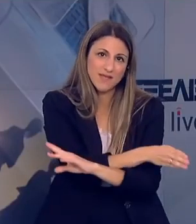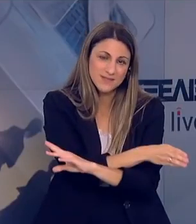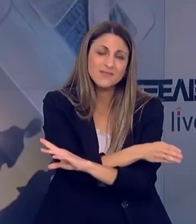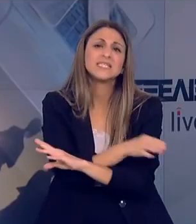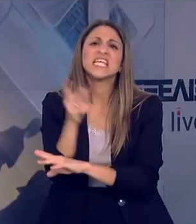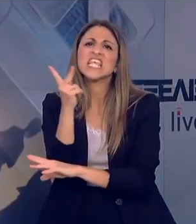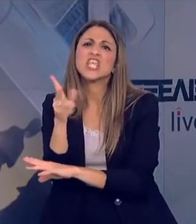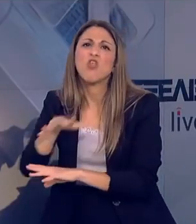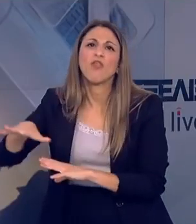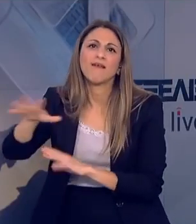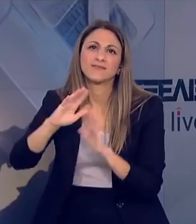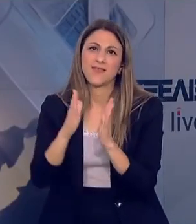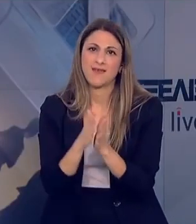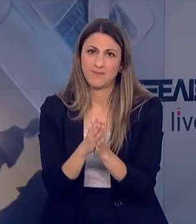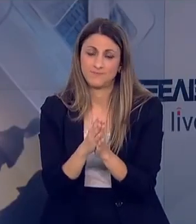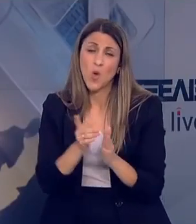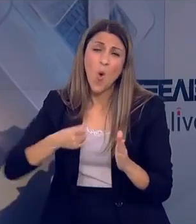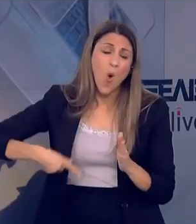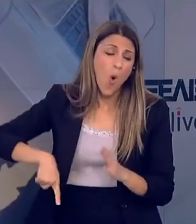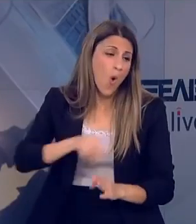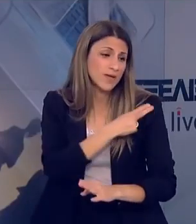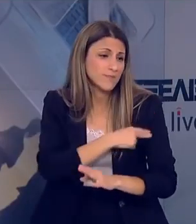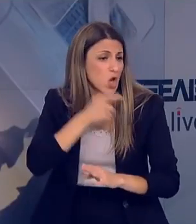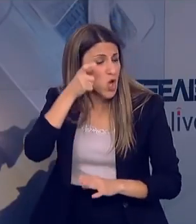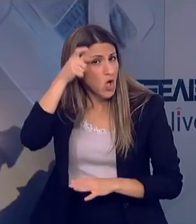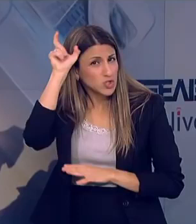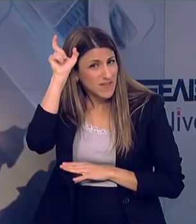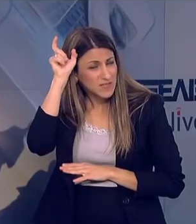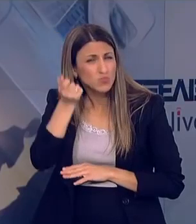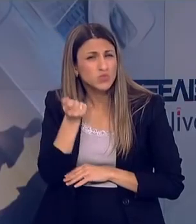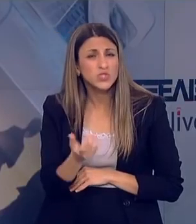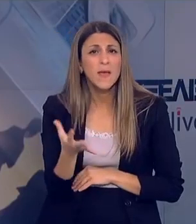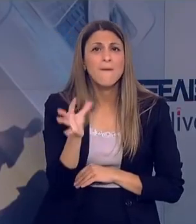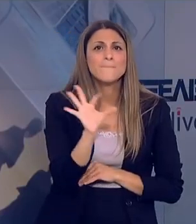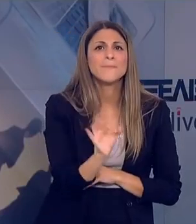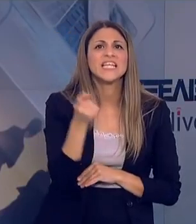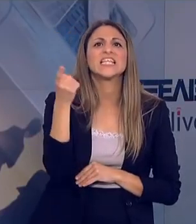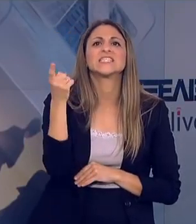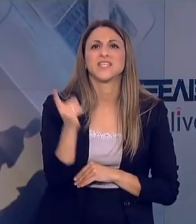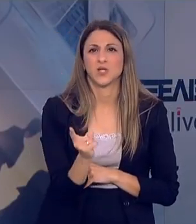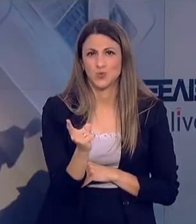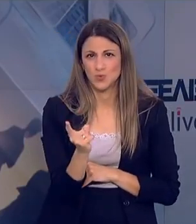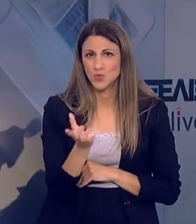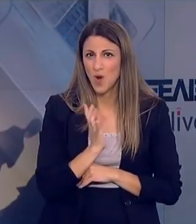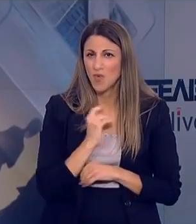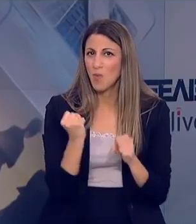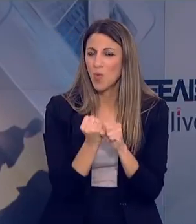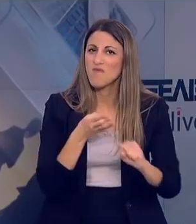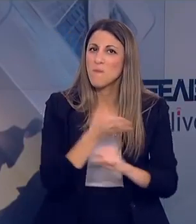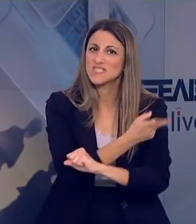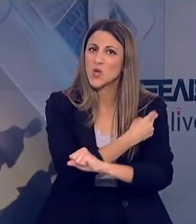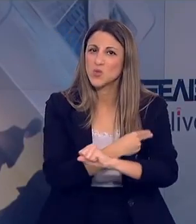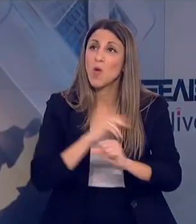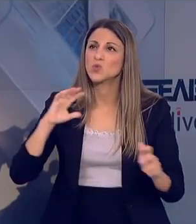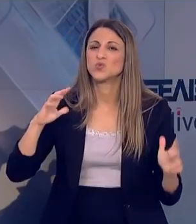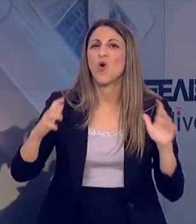στην κοινότητα. Το νοσηλευτικό προσωπικό είναι περίπου το 50% των υγειονομικών υπηρεσιών σε παγκόσμιο επίπεδο.